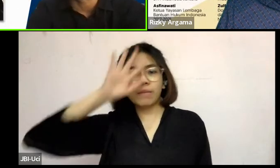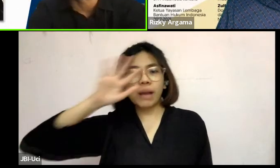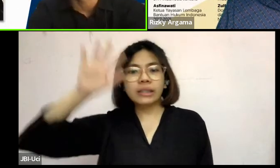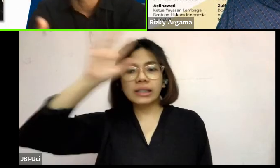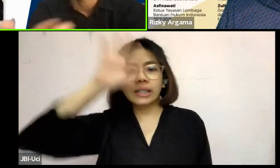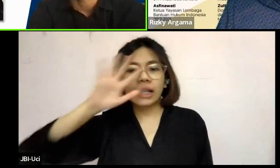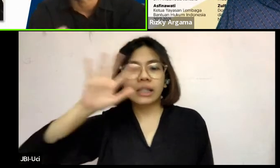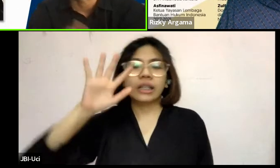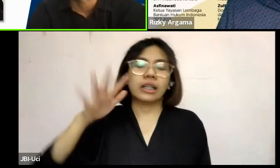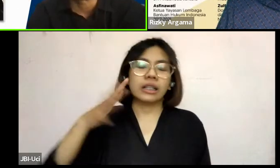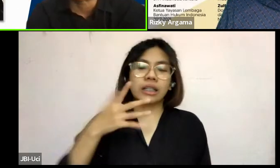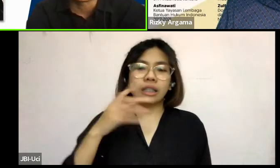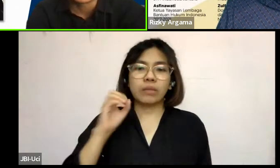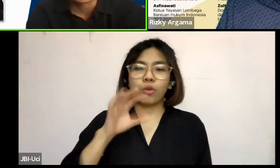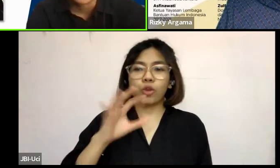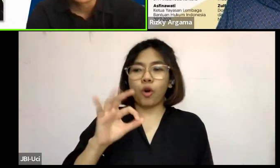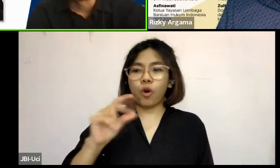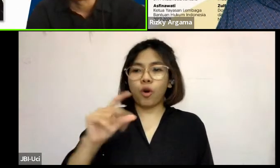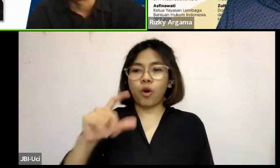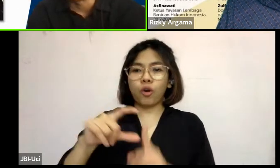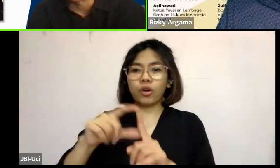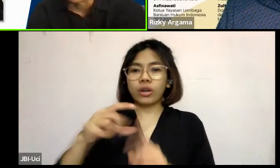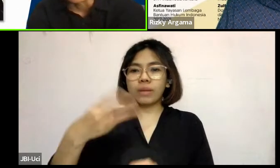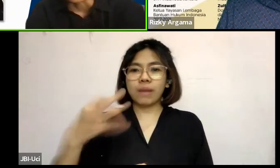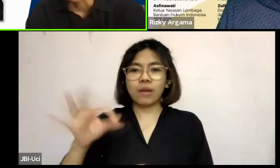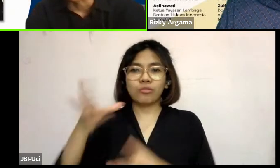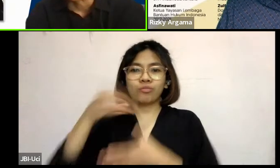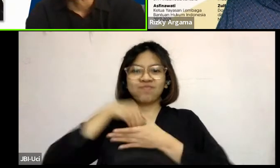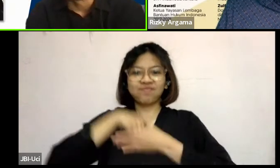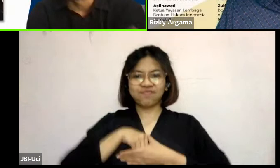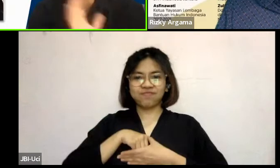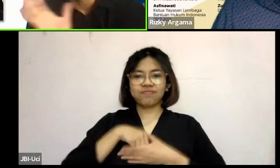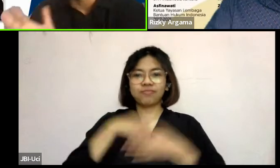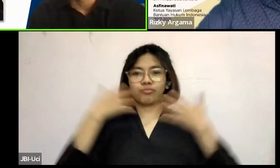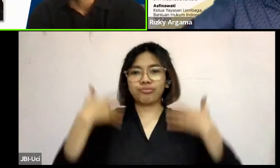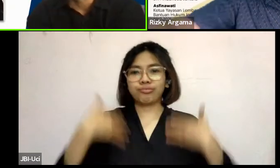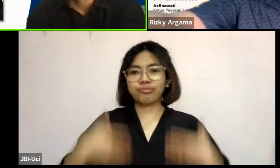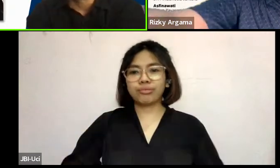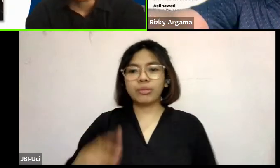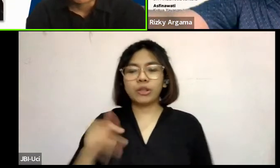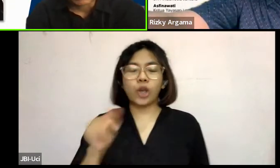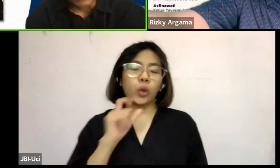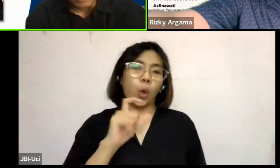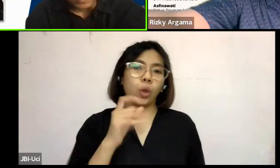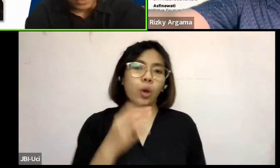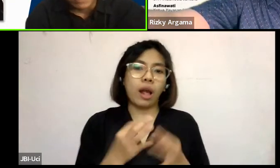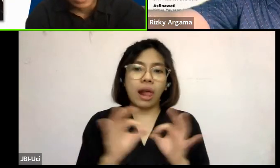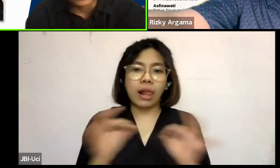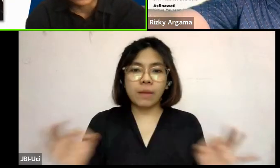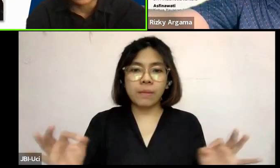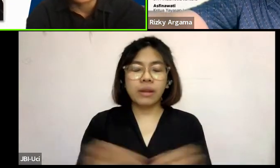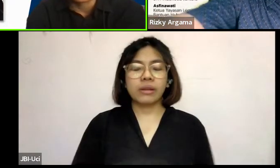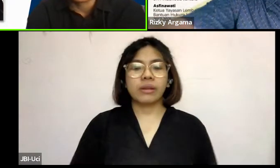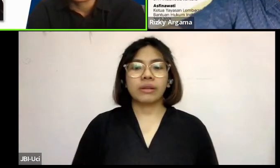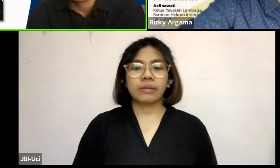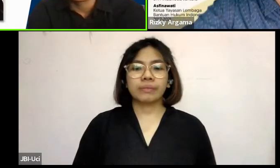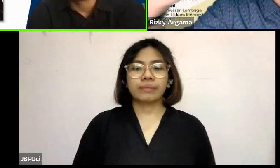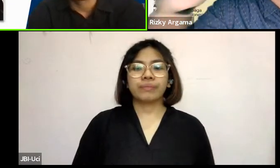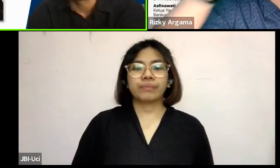orde baru itu persiapan misalnya yang pertama semua apa bahasa